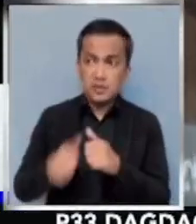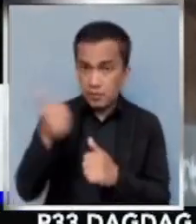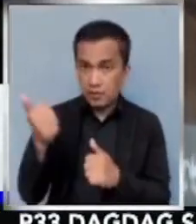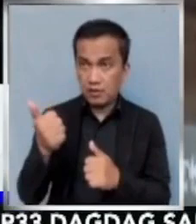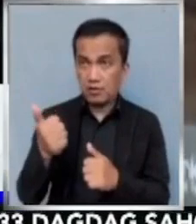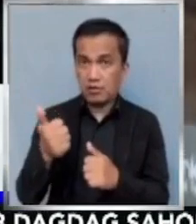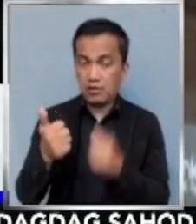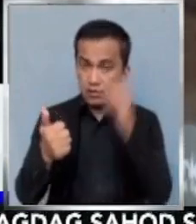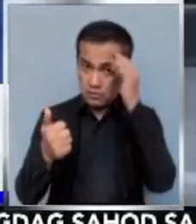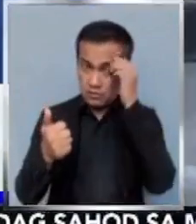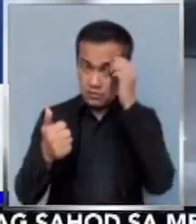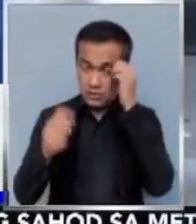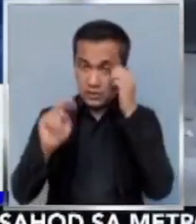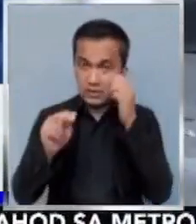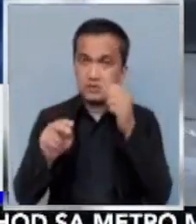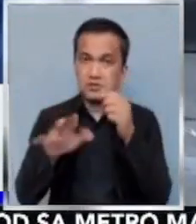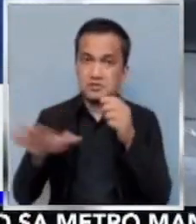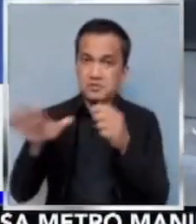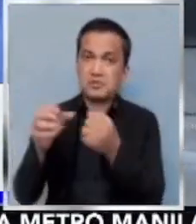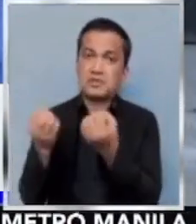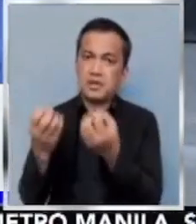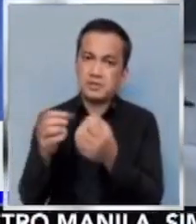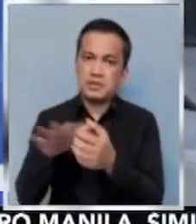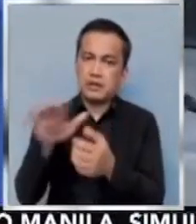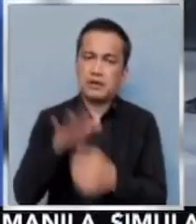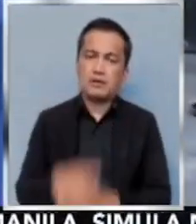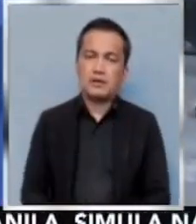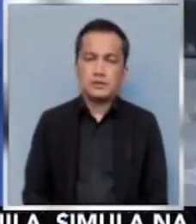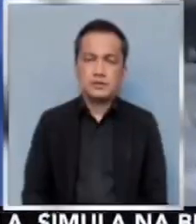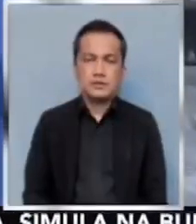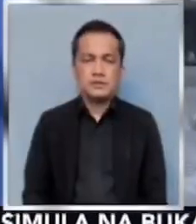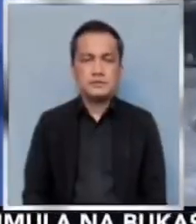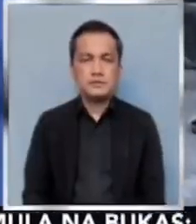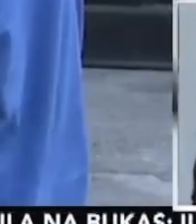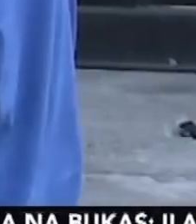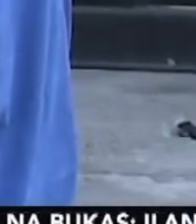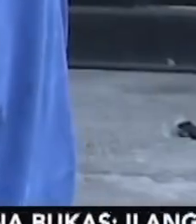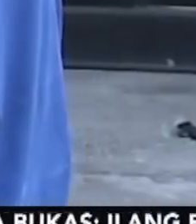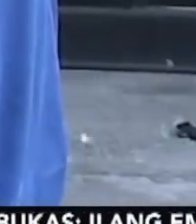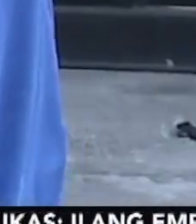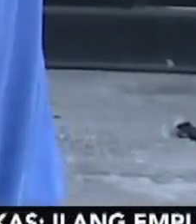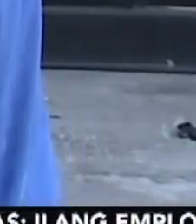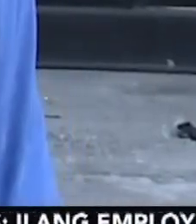baka marami nga sila. Rafi Tima, nakatutok, 24 oras.